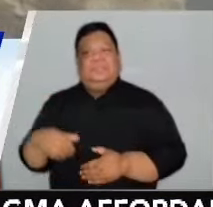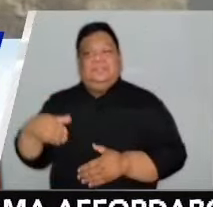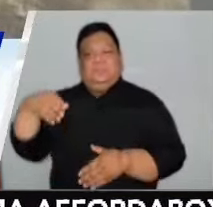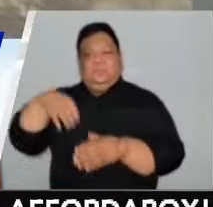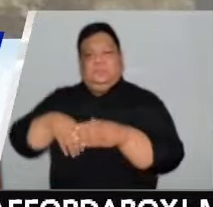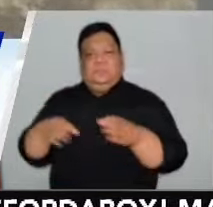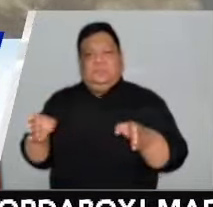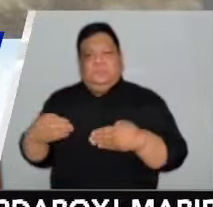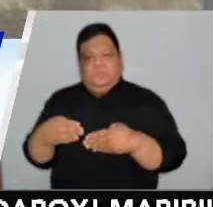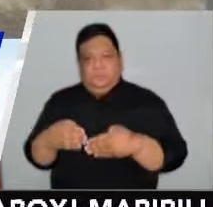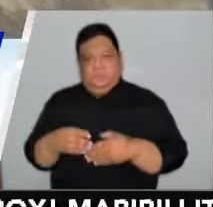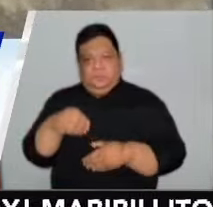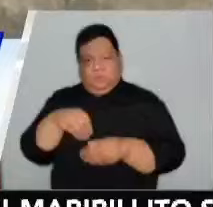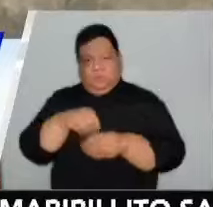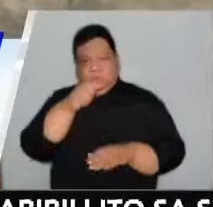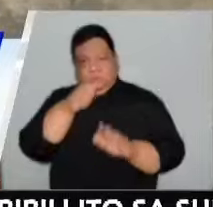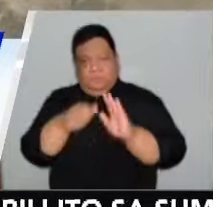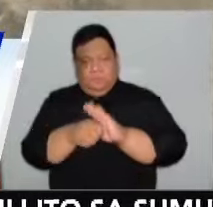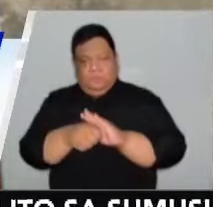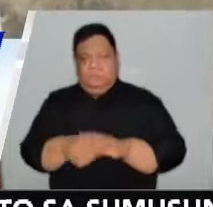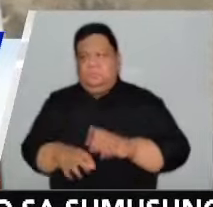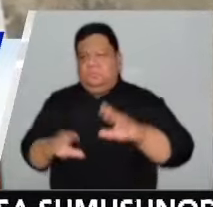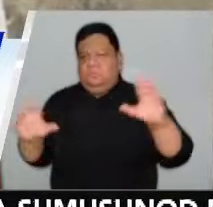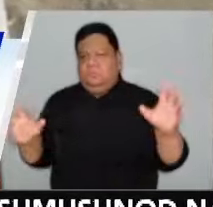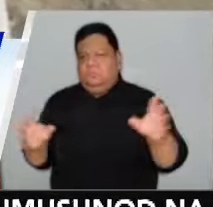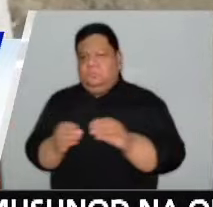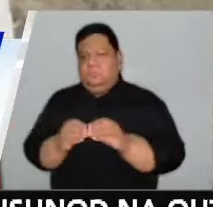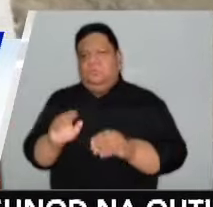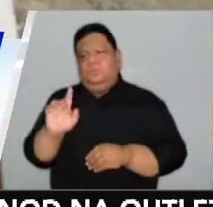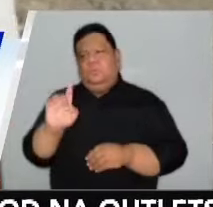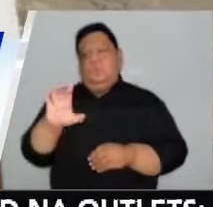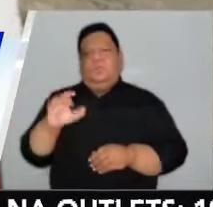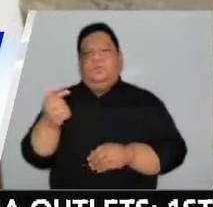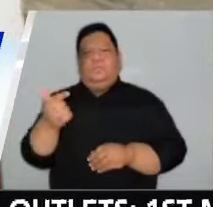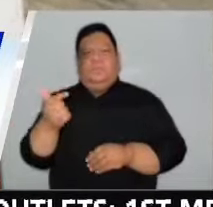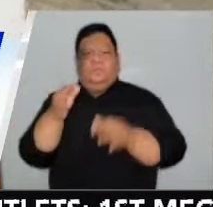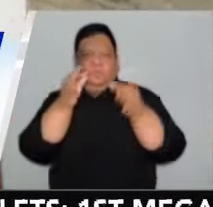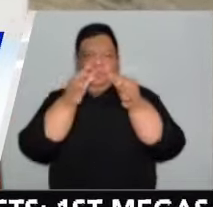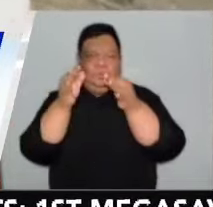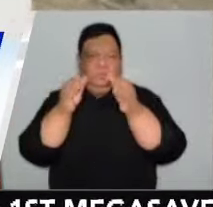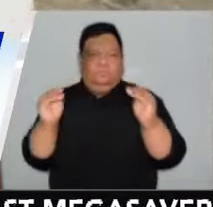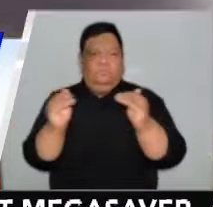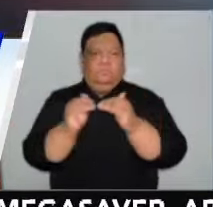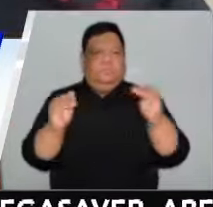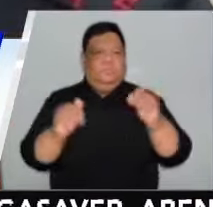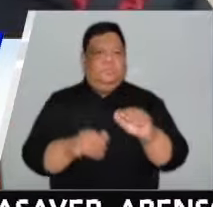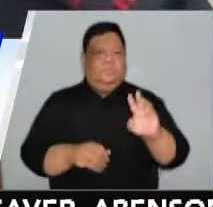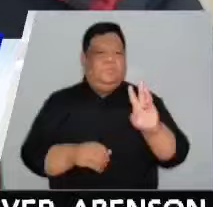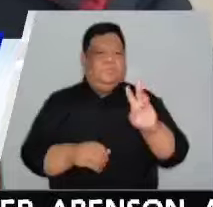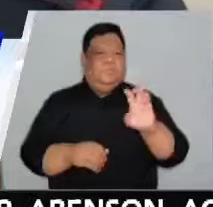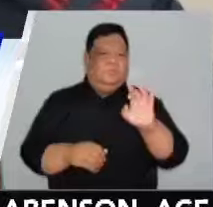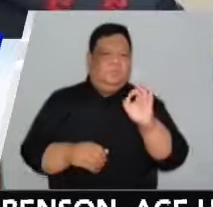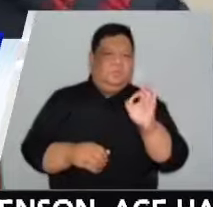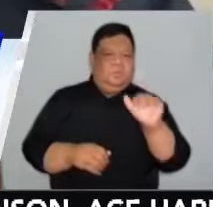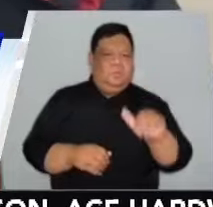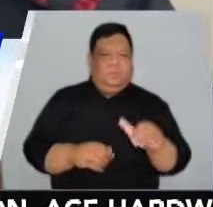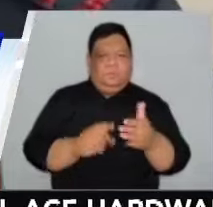na ako sa kanyang nasa 100 gramo na umano'y shabu na nagkakahalaga ng 680,000 pesos. Ayon sa